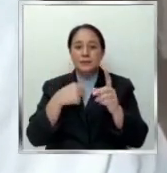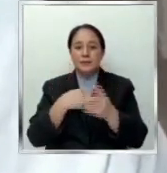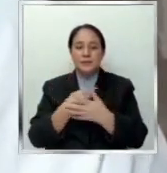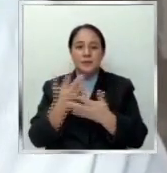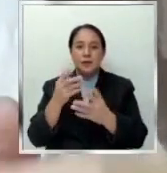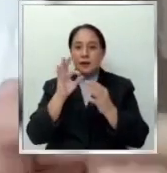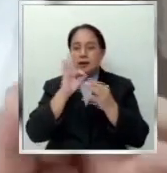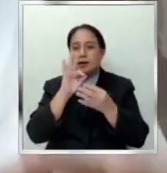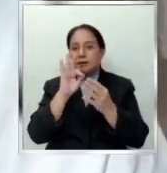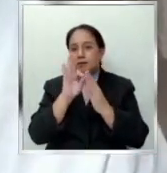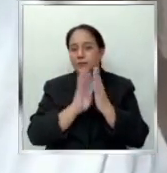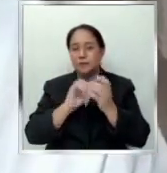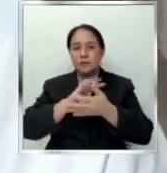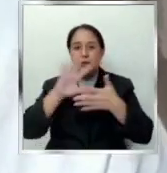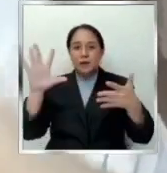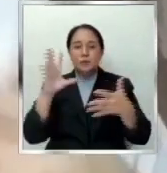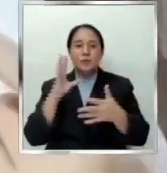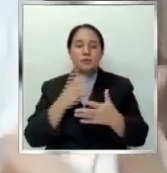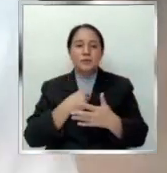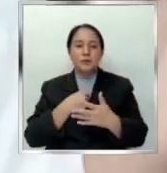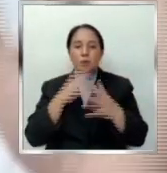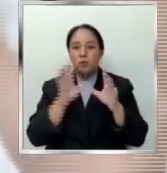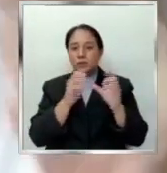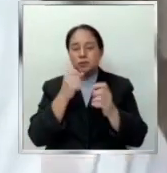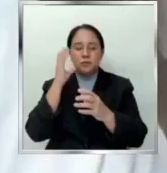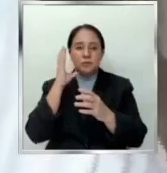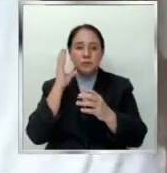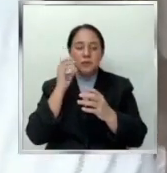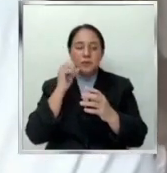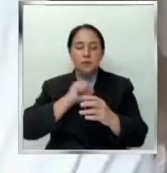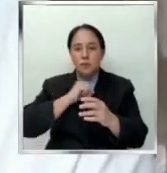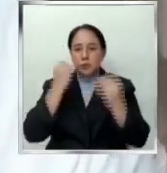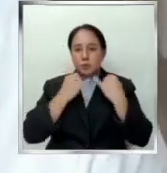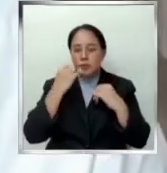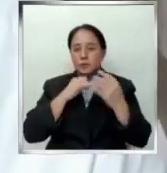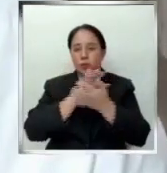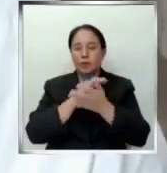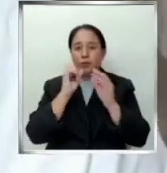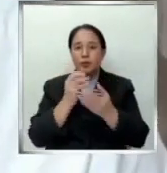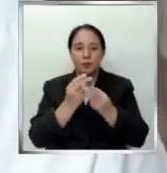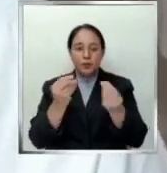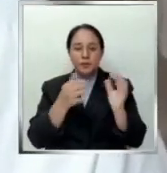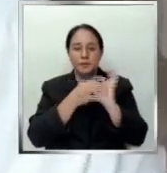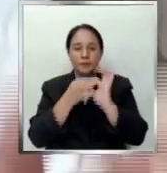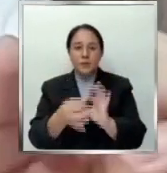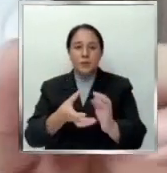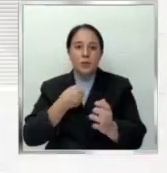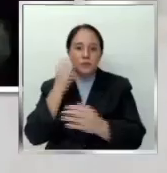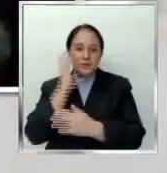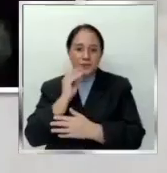ibinahagi niya ang mga karaniwan anyang sintomas ng COVID at ang mga pwedeng lunas na batay raw sa kanyang experience.